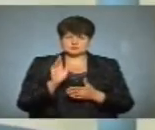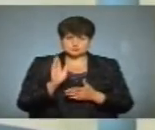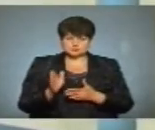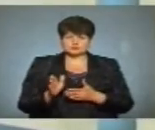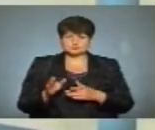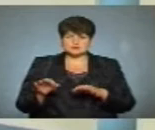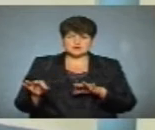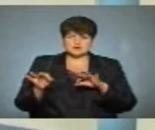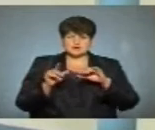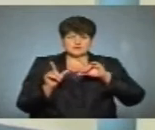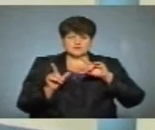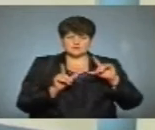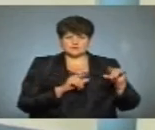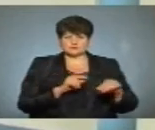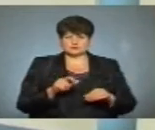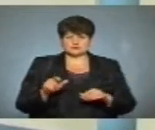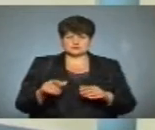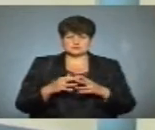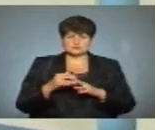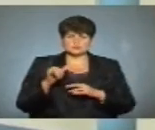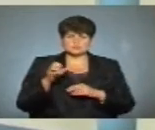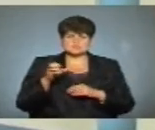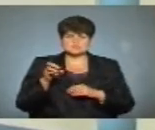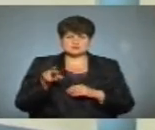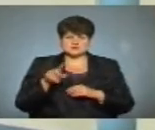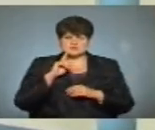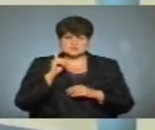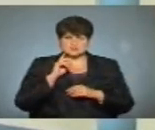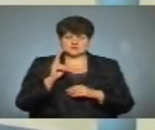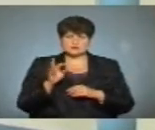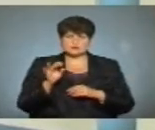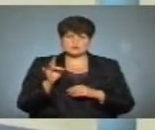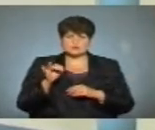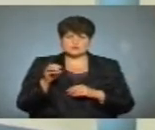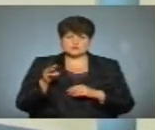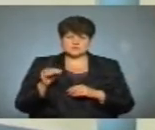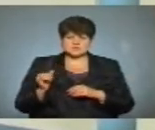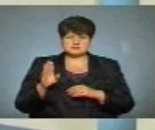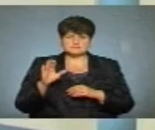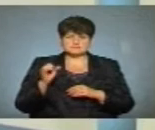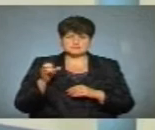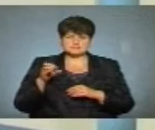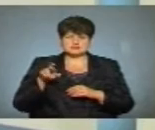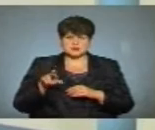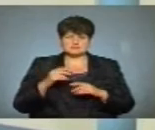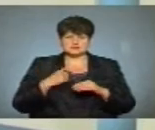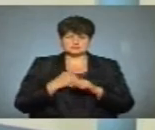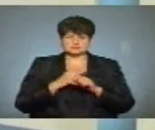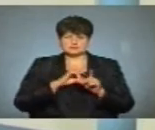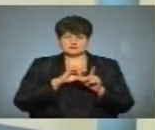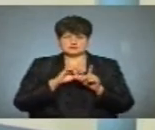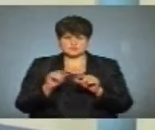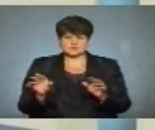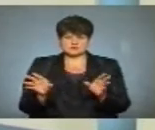будемо евакуйовувати людей з села Устя-Зелене, села Коропець і села Вістря. Ми здійснили виїзд разом спільно